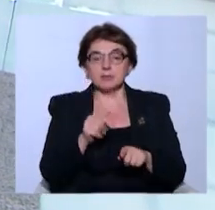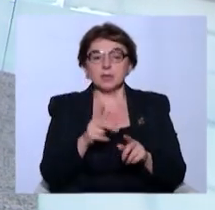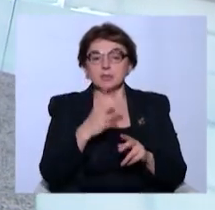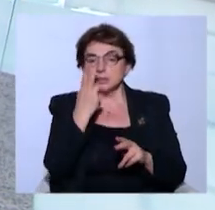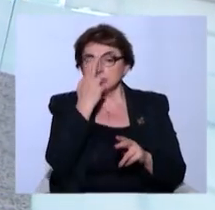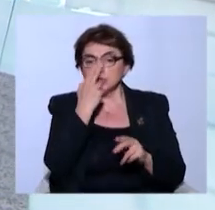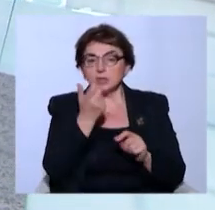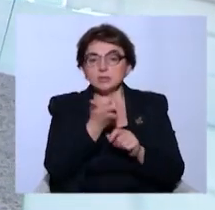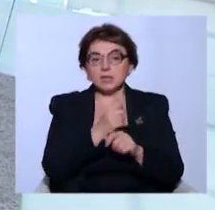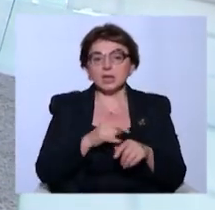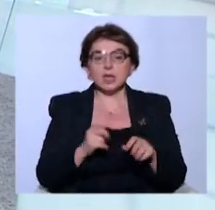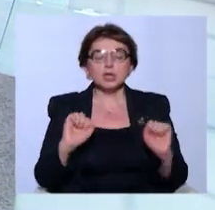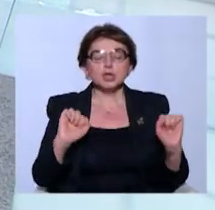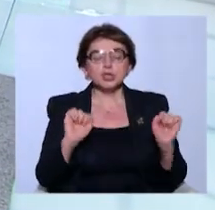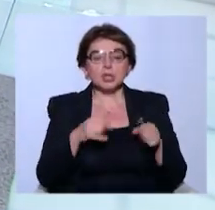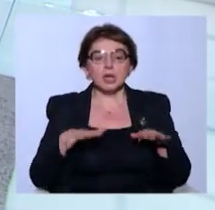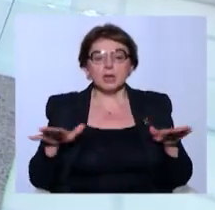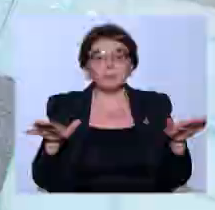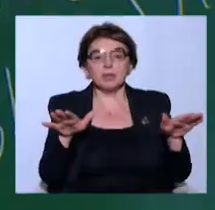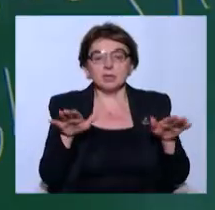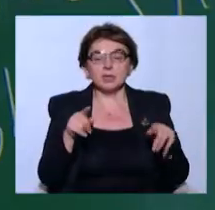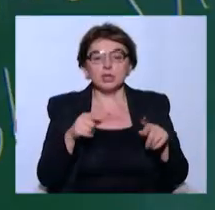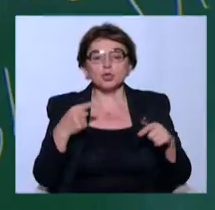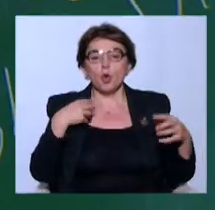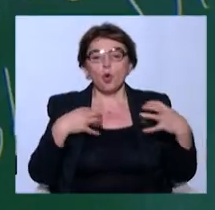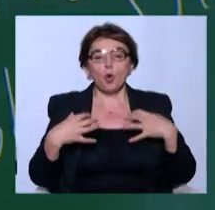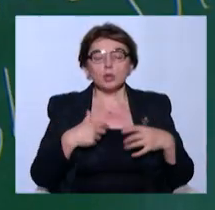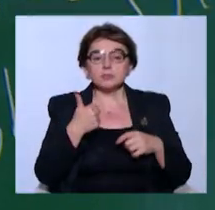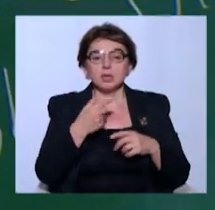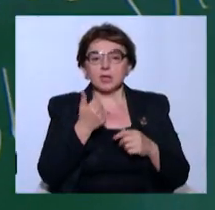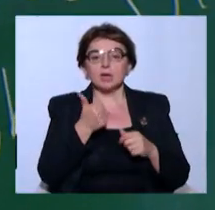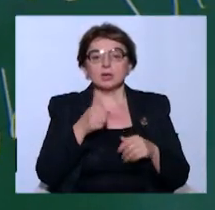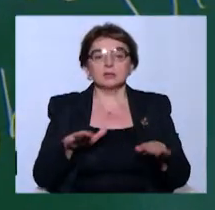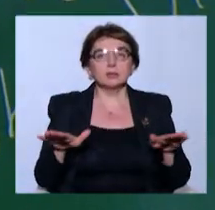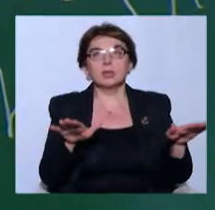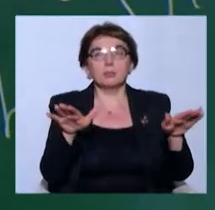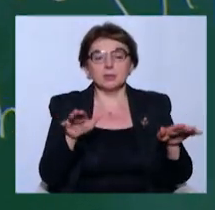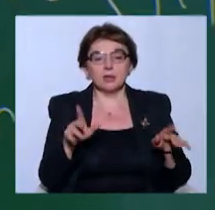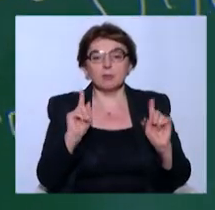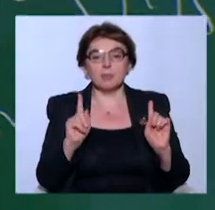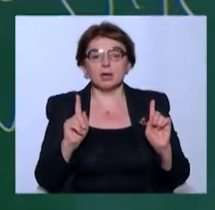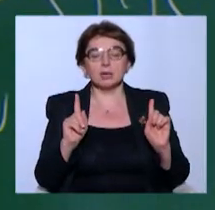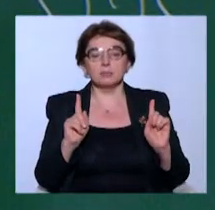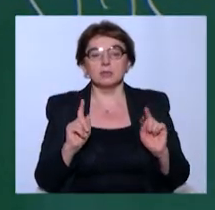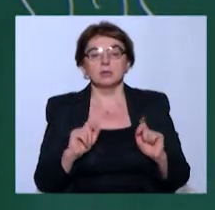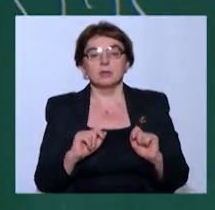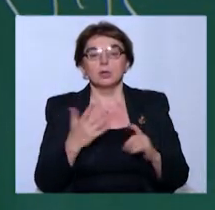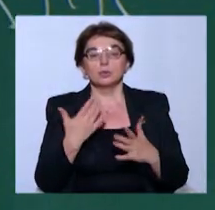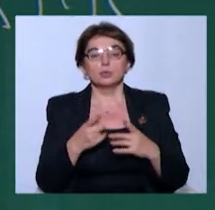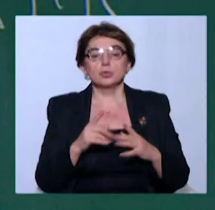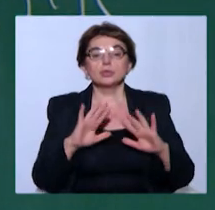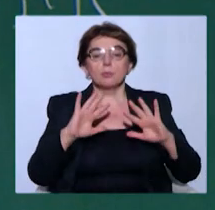ეს ადაპტაცია, დიდი ფრთები ფრენესთვის გამოსადეგარია, თუმცა აი ნახეთ,